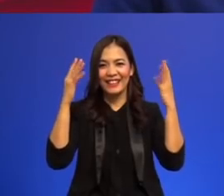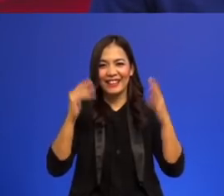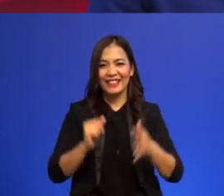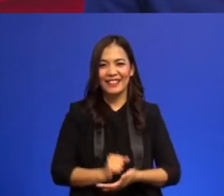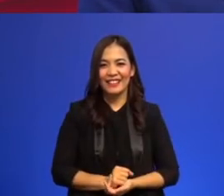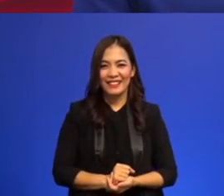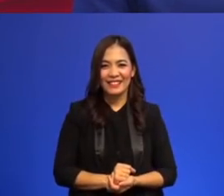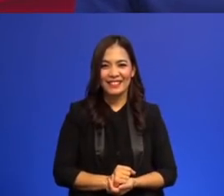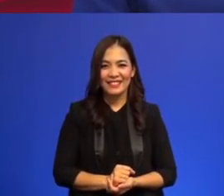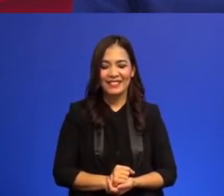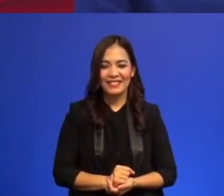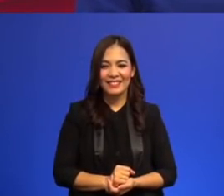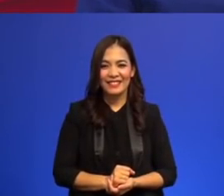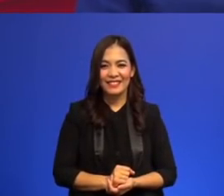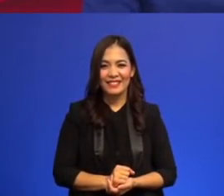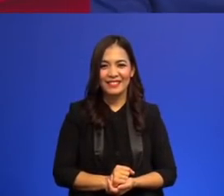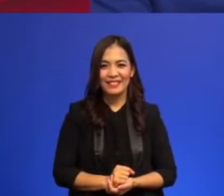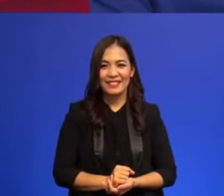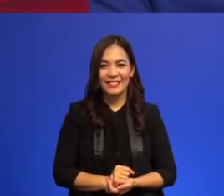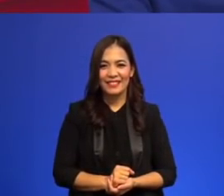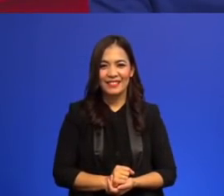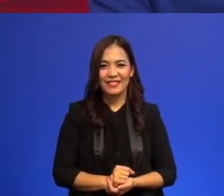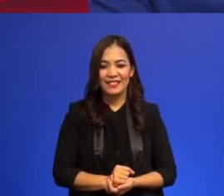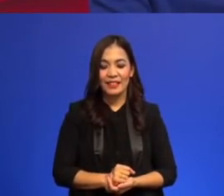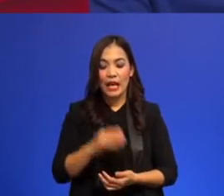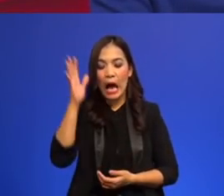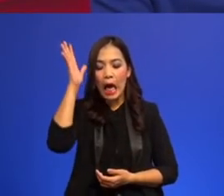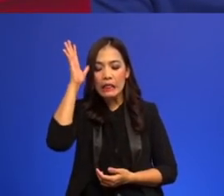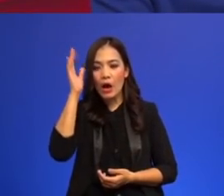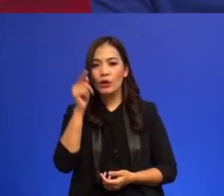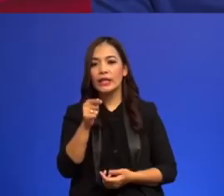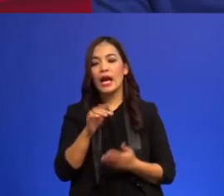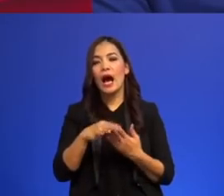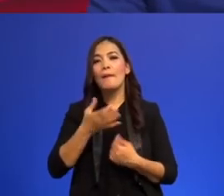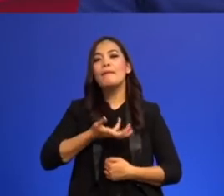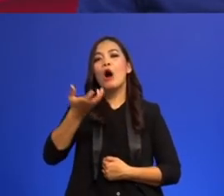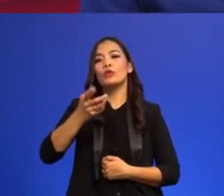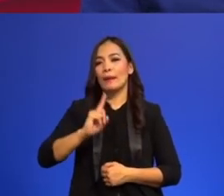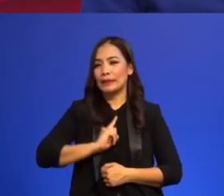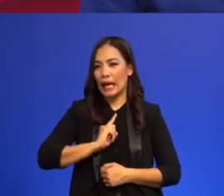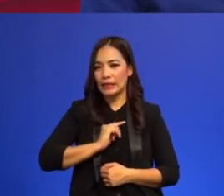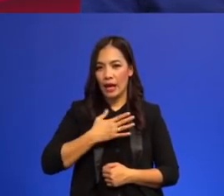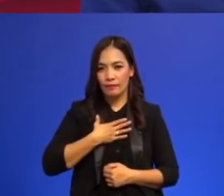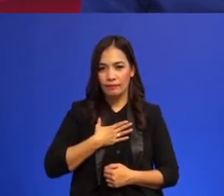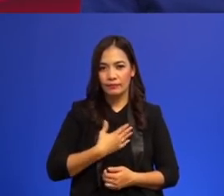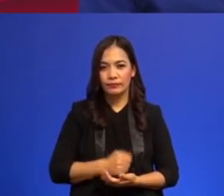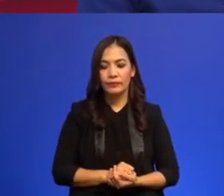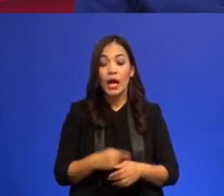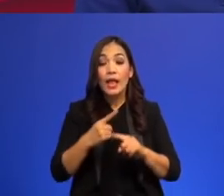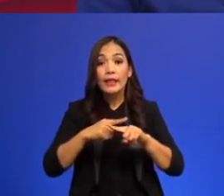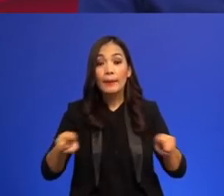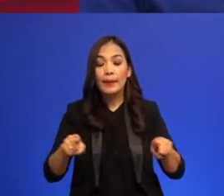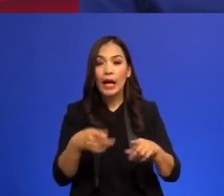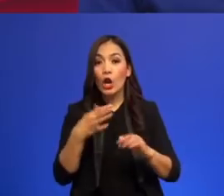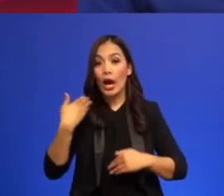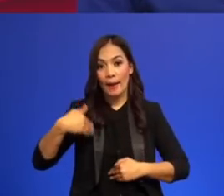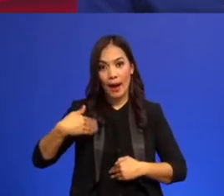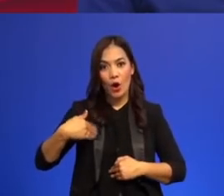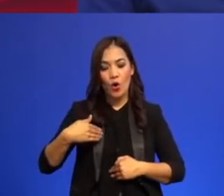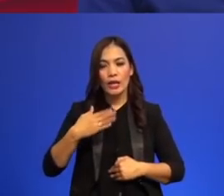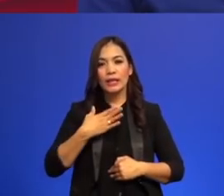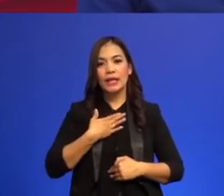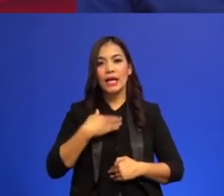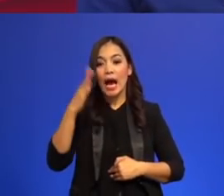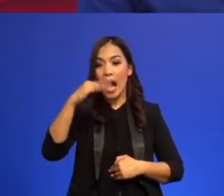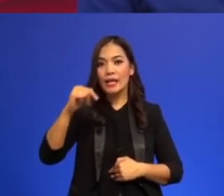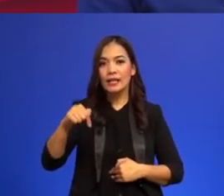ini? Aduh, enggak tahu kenapa dia mau sama orang amis ya. Tapi kalau dia enggak mau, di